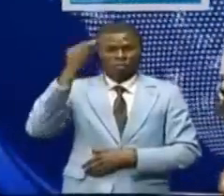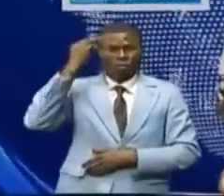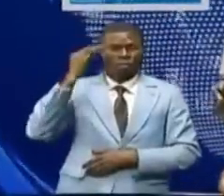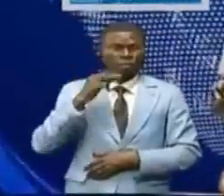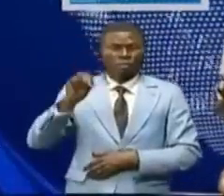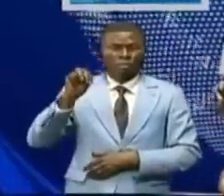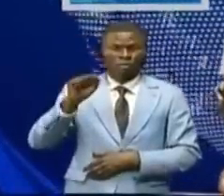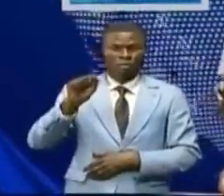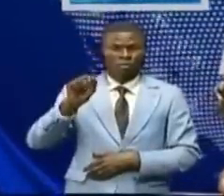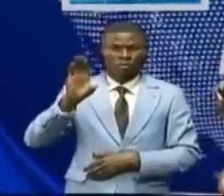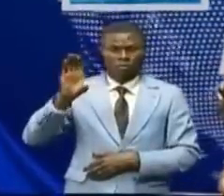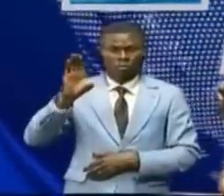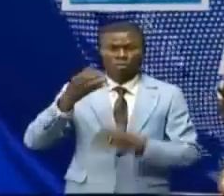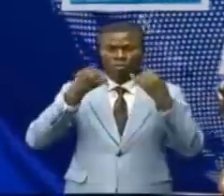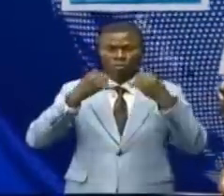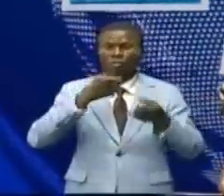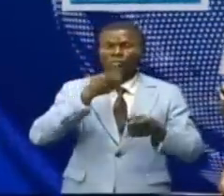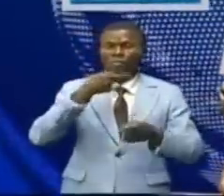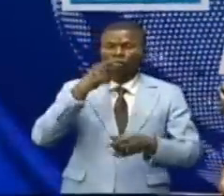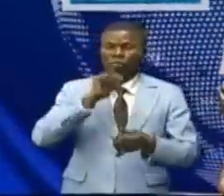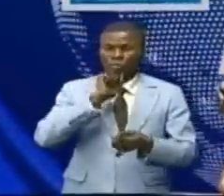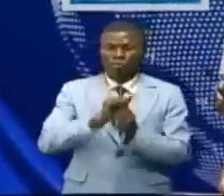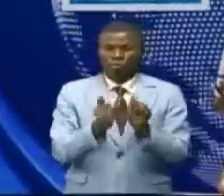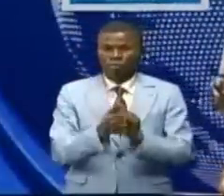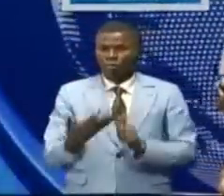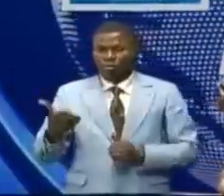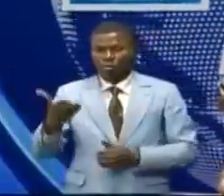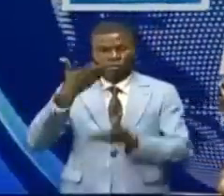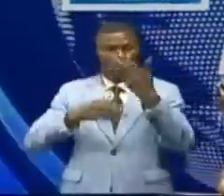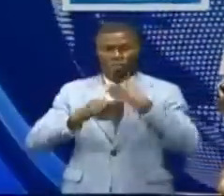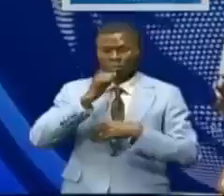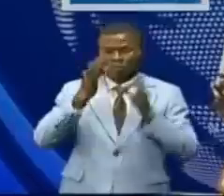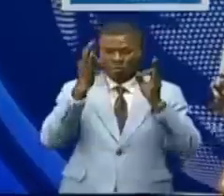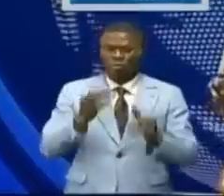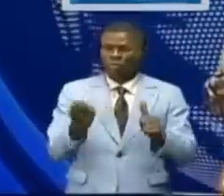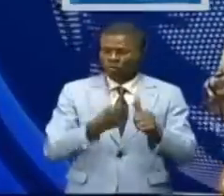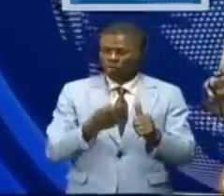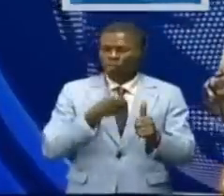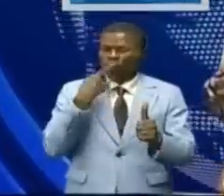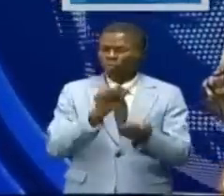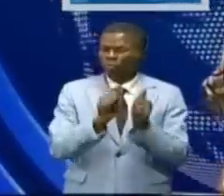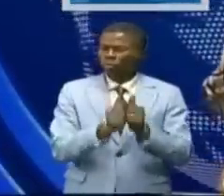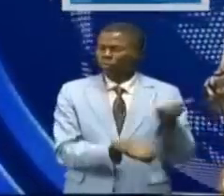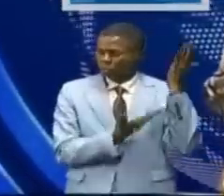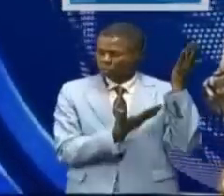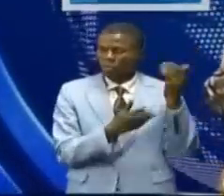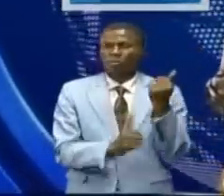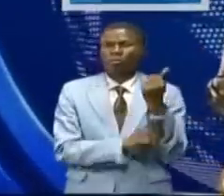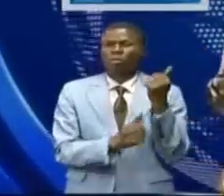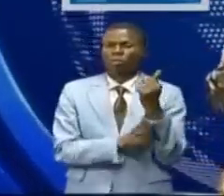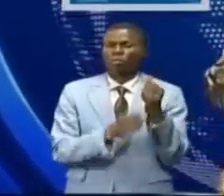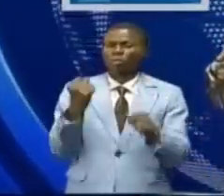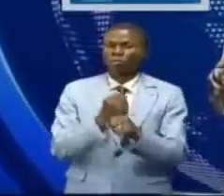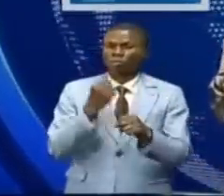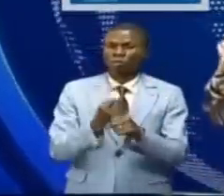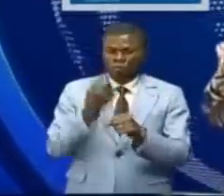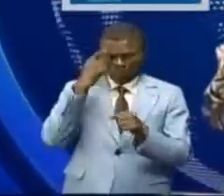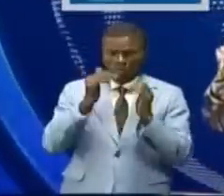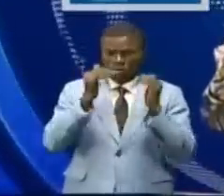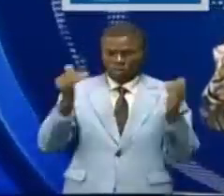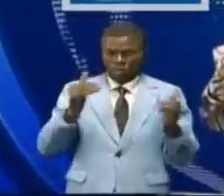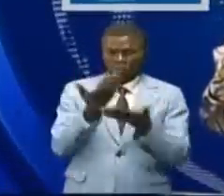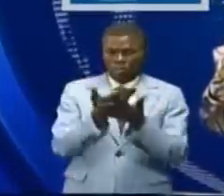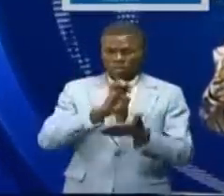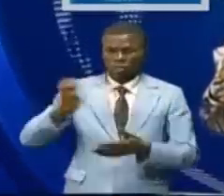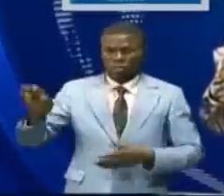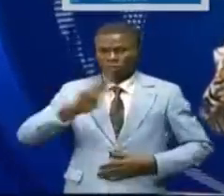a rappelé qu'on ne peut pas parler de la circulation de biens sans celle de personnes. Il est donc impérieux de travailler pour la paix dans l'est